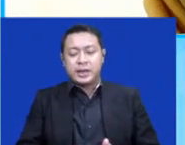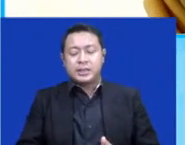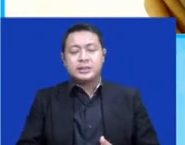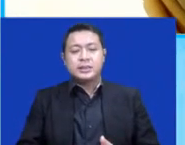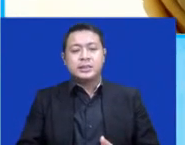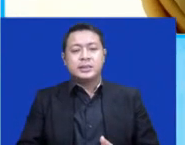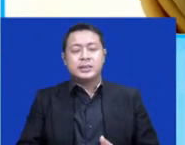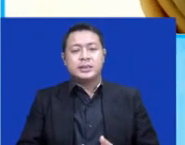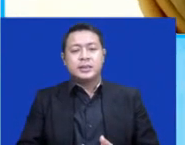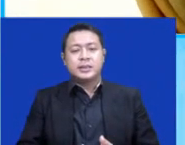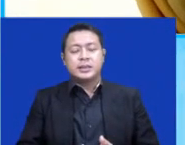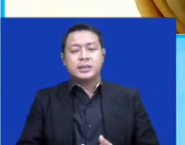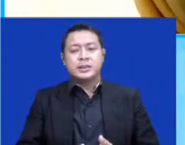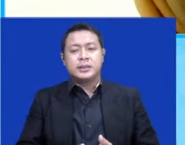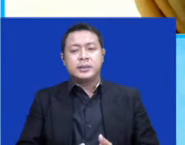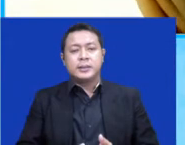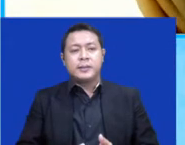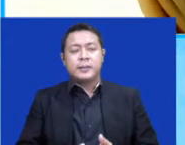saya tutup.